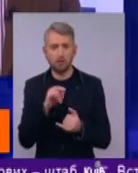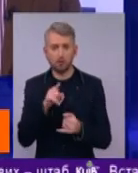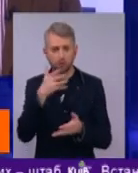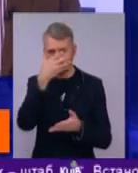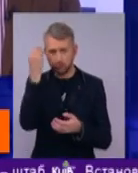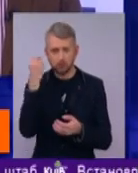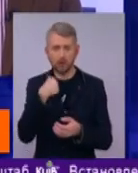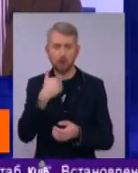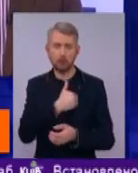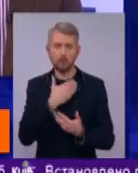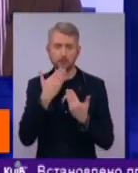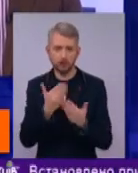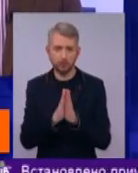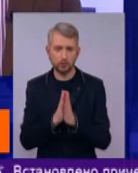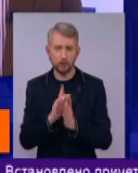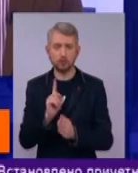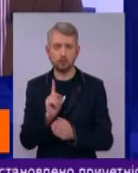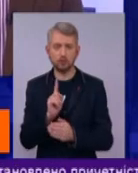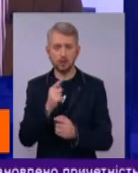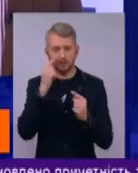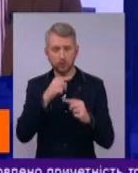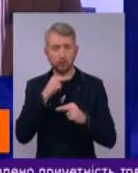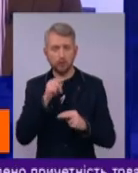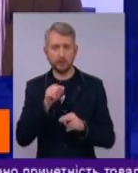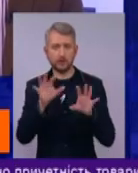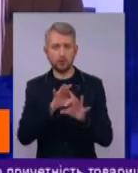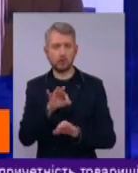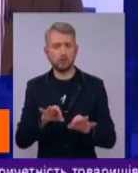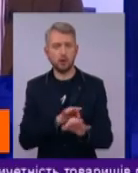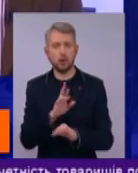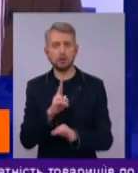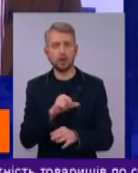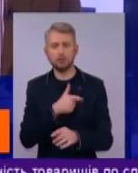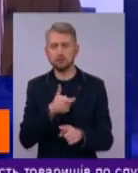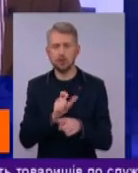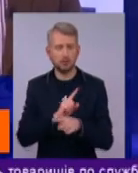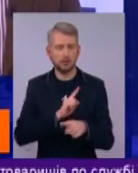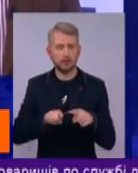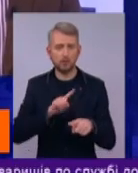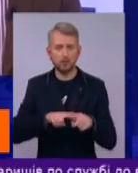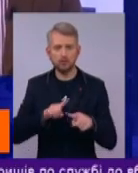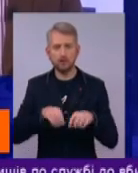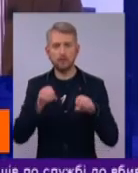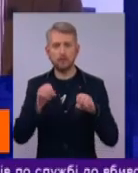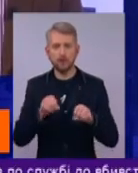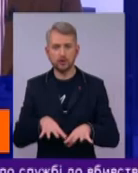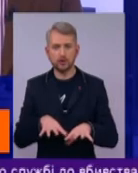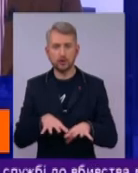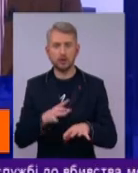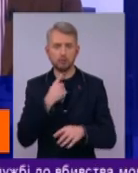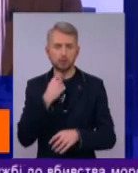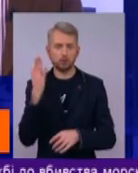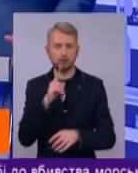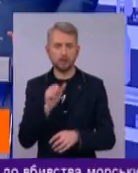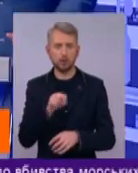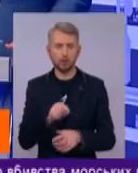забули, і хотів би звернутися, щоб звернули увагу на цей законопроект, якнайскоріше вирішили та проголосували